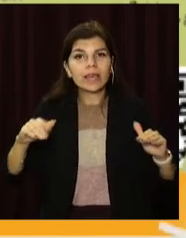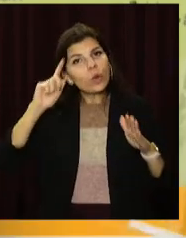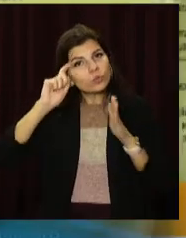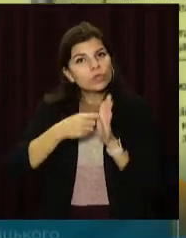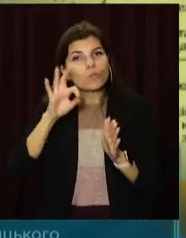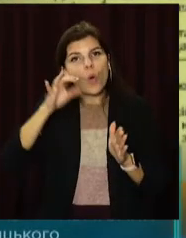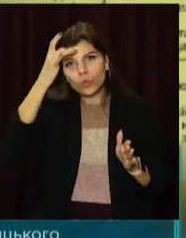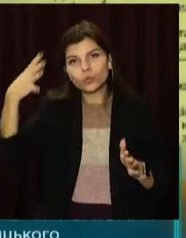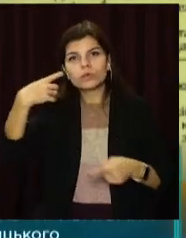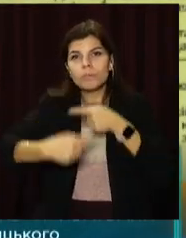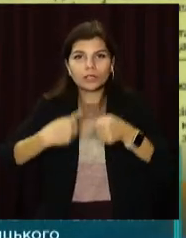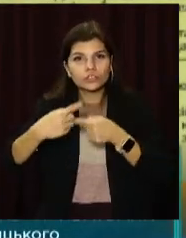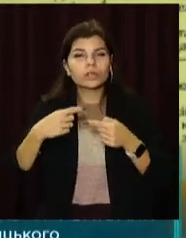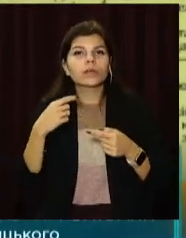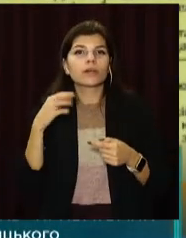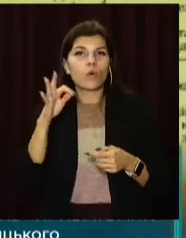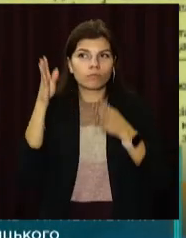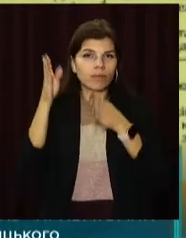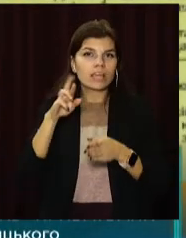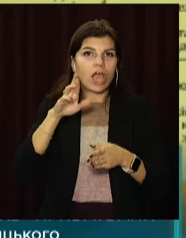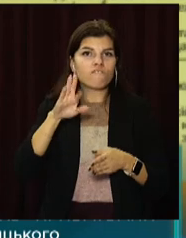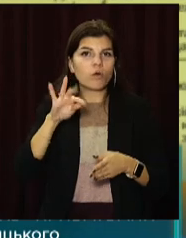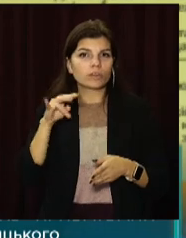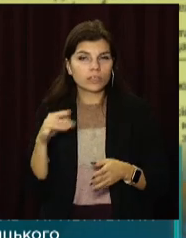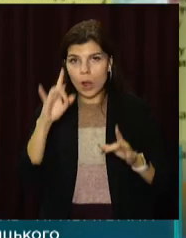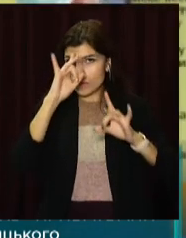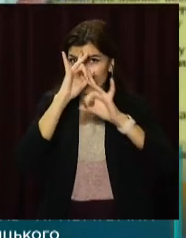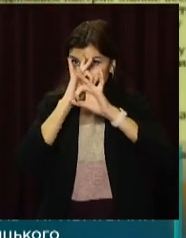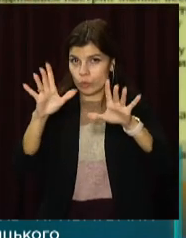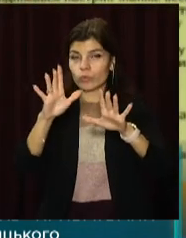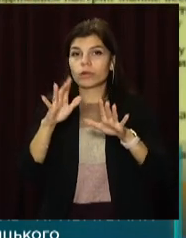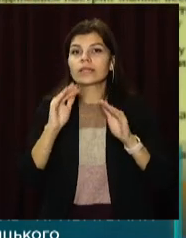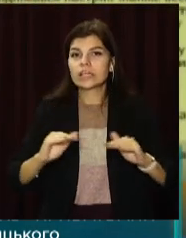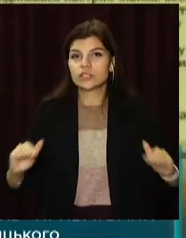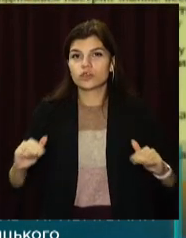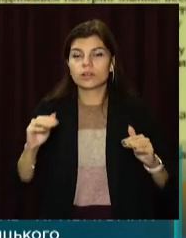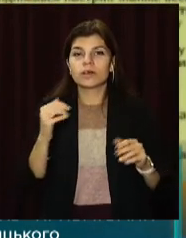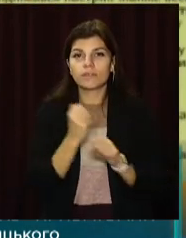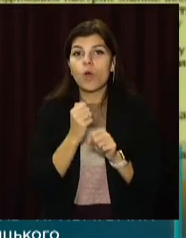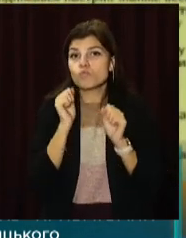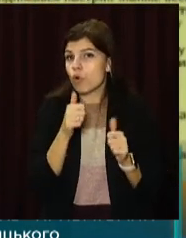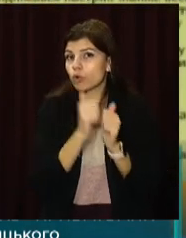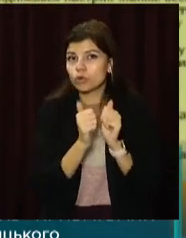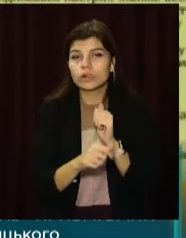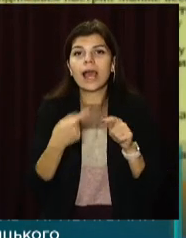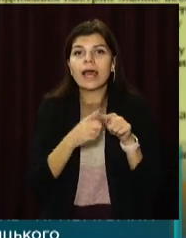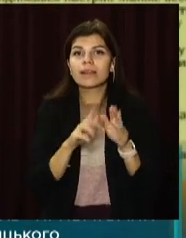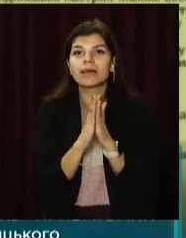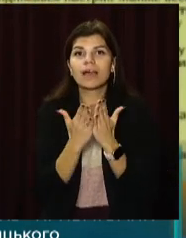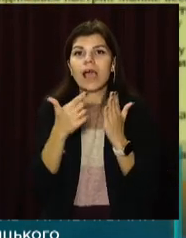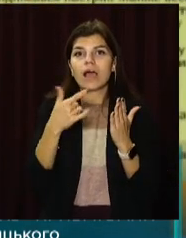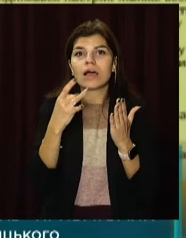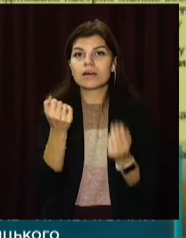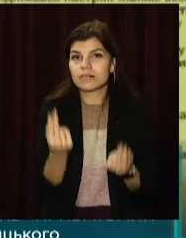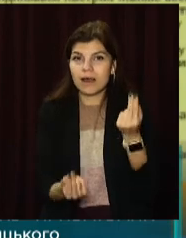дізнатися про культурну спадщину та постать Дмитра Яворницького, популяризуватиме дитячу творчість, може кожен. Це буде книга-гра,